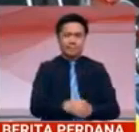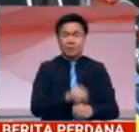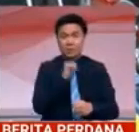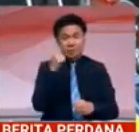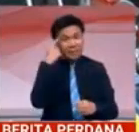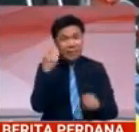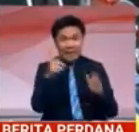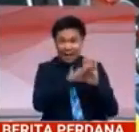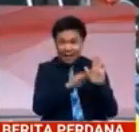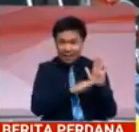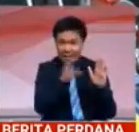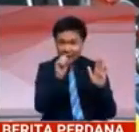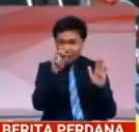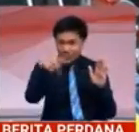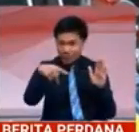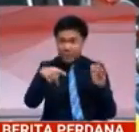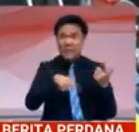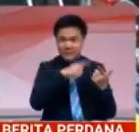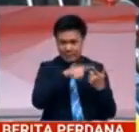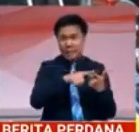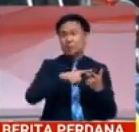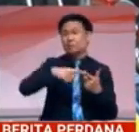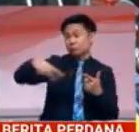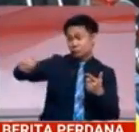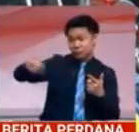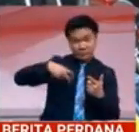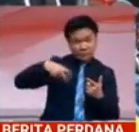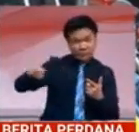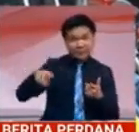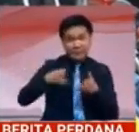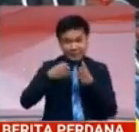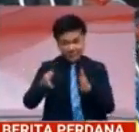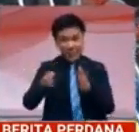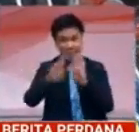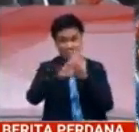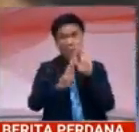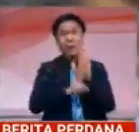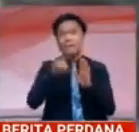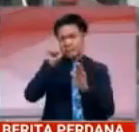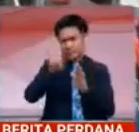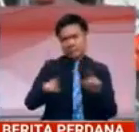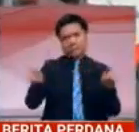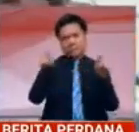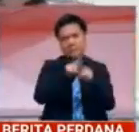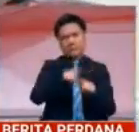sahaja SOP tetapi juga peraturan jalan raya. Tina Rama, Berita RTM.